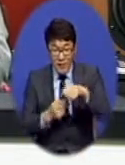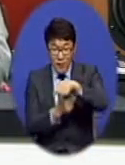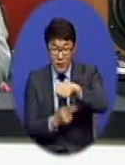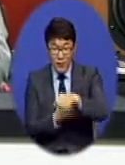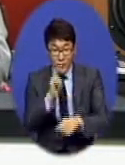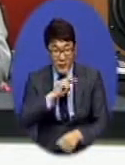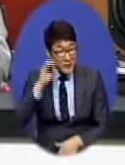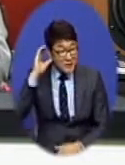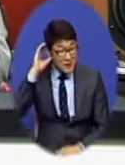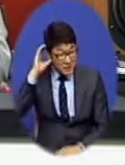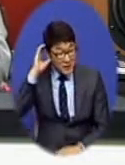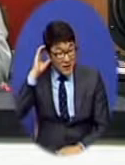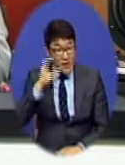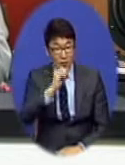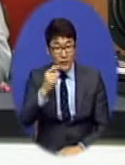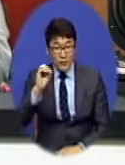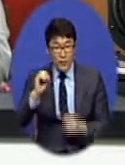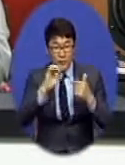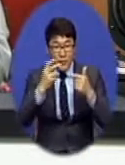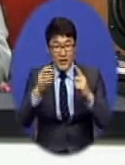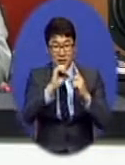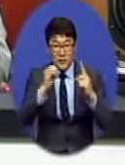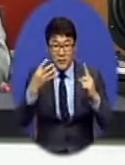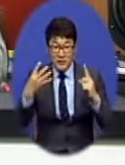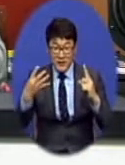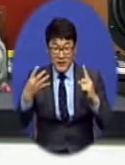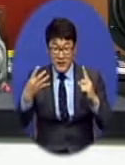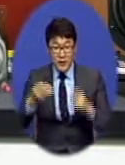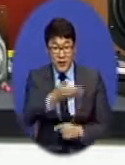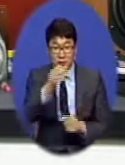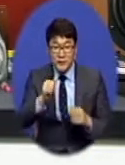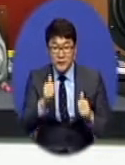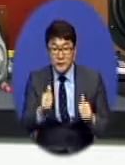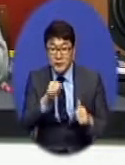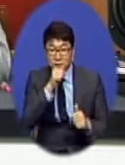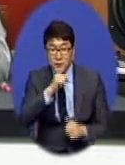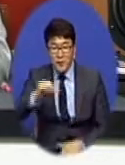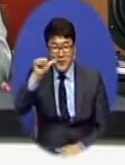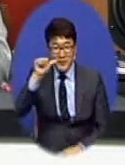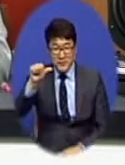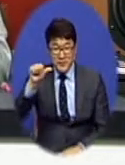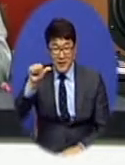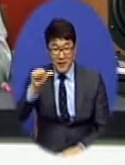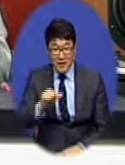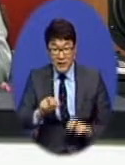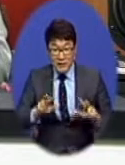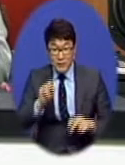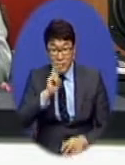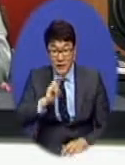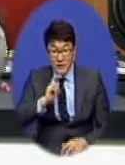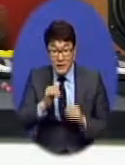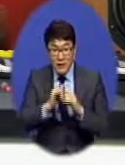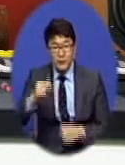먼저 들어야죠. 그렇죠. 자, ARS 060-608-1004 시청자 심사는 5번입니다. 자, 박 화자님의